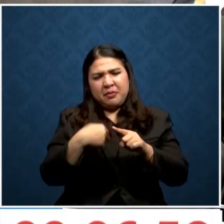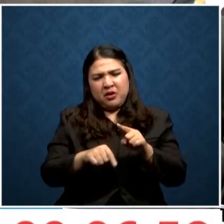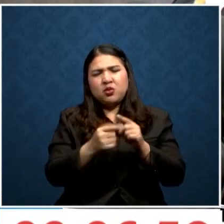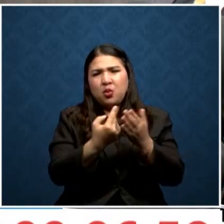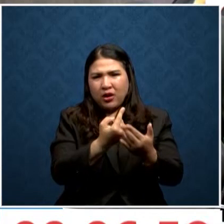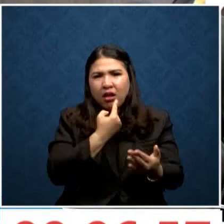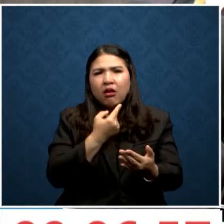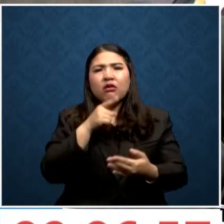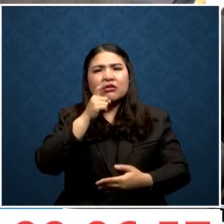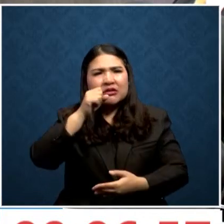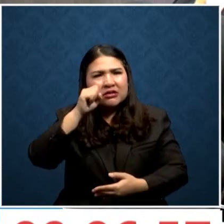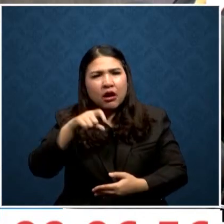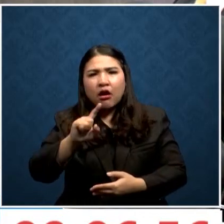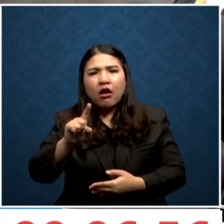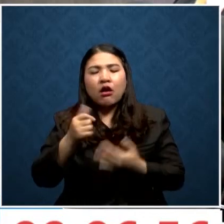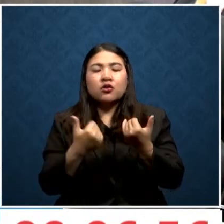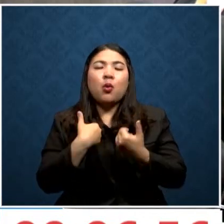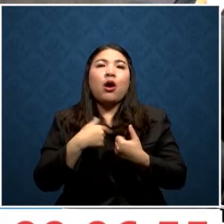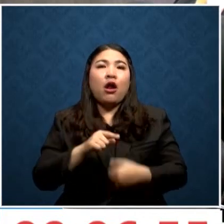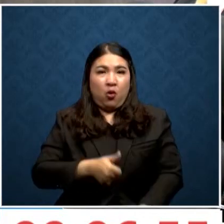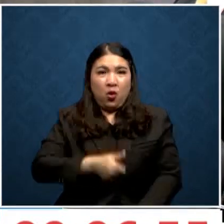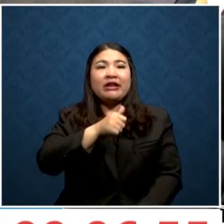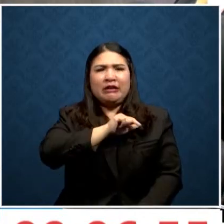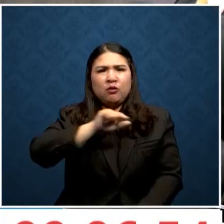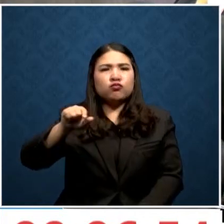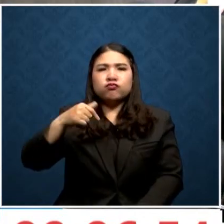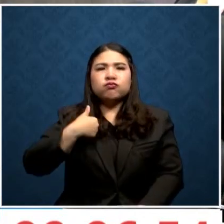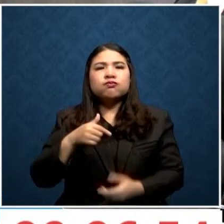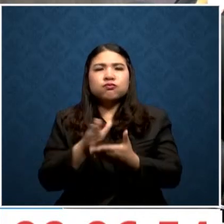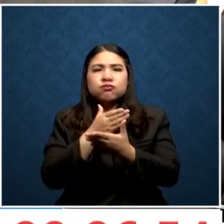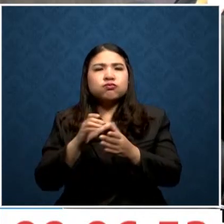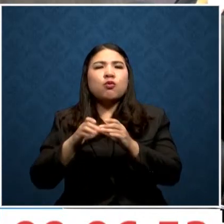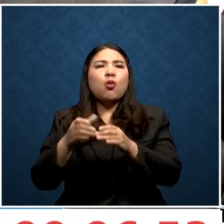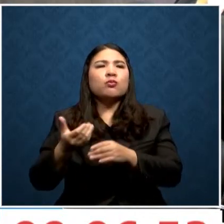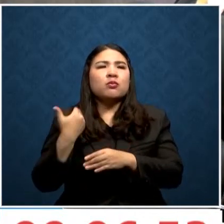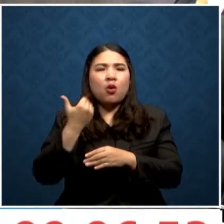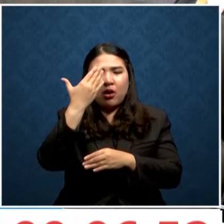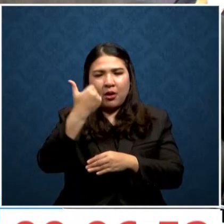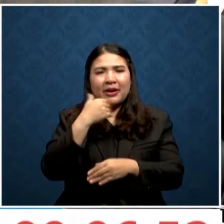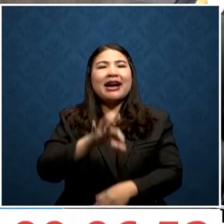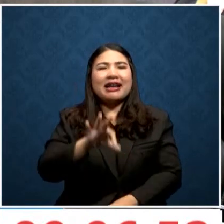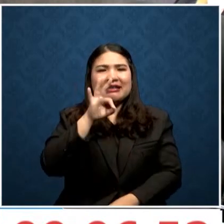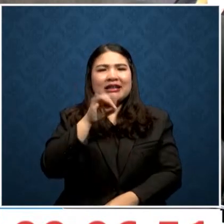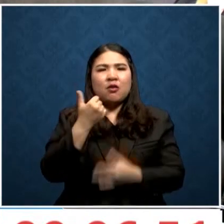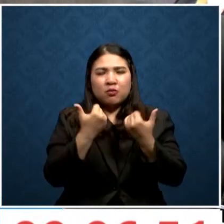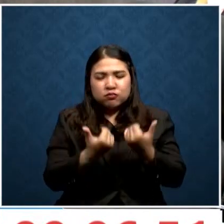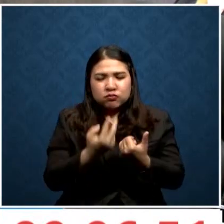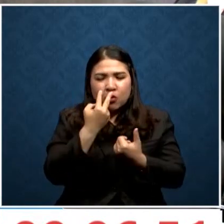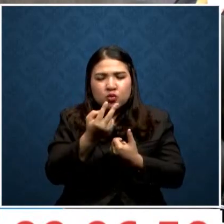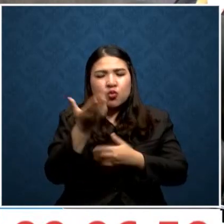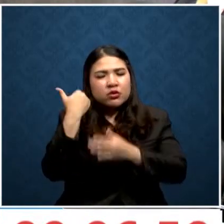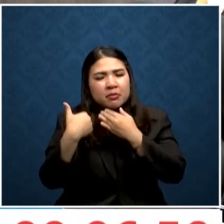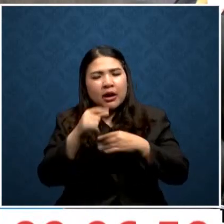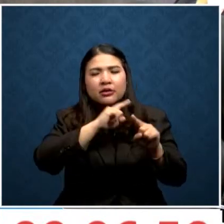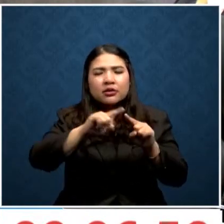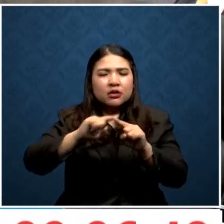ต่เราก็ย้ำเน้นว่าเราก็ยังดีกว่าชุดที่ผ่านมานะครับว่าการคัดสรรการคัดเลือกของพวกเราเนี่ยมันสะท้อนถึงที่มาที่ไปมันสะ